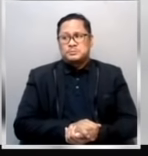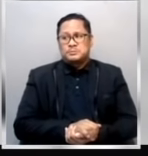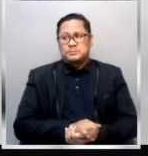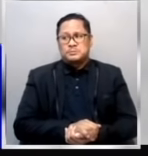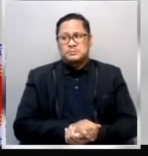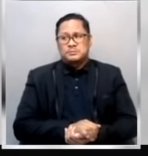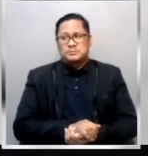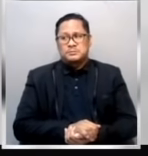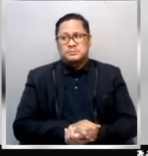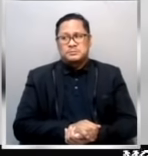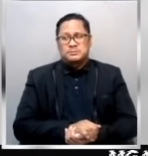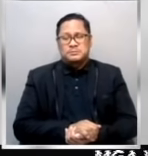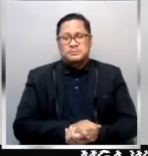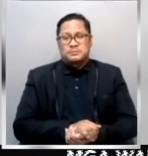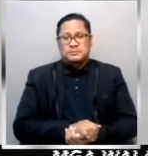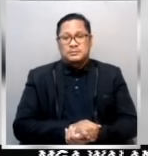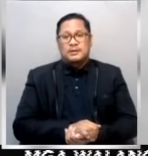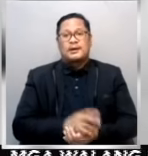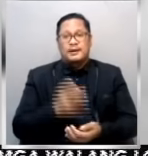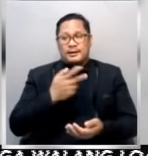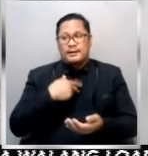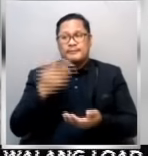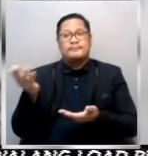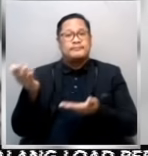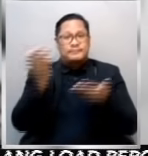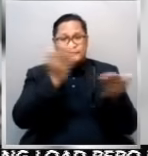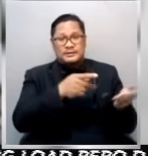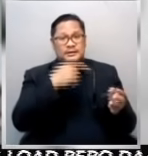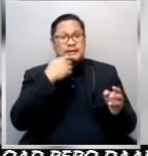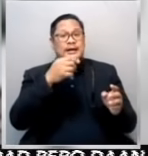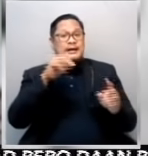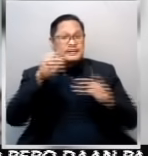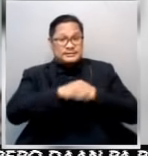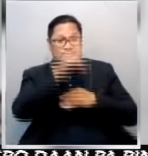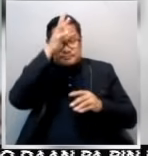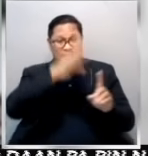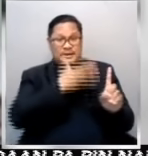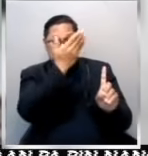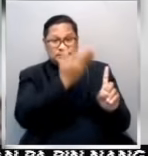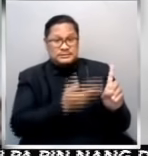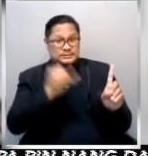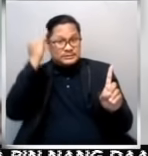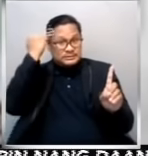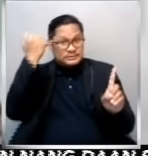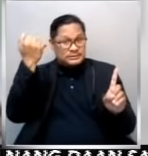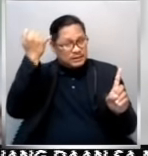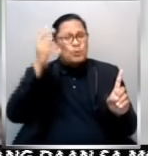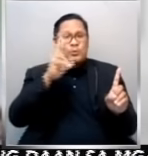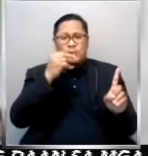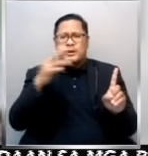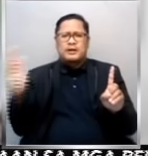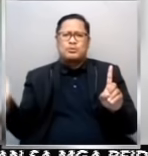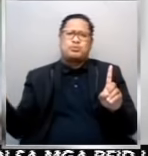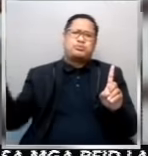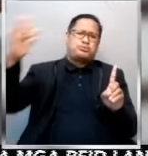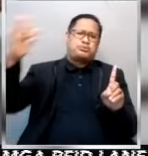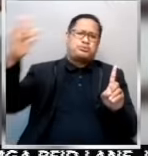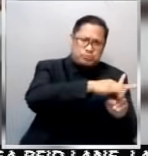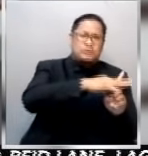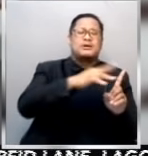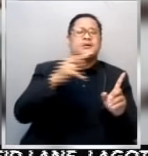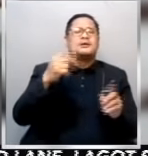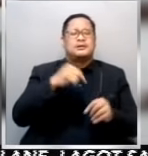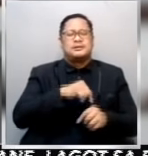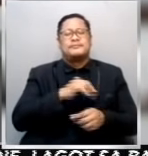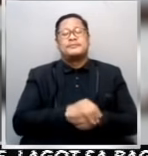Buhay pang nadala sa infirmary ng barko ang seaman na si Jake Marinduque matapos tamaan ng higanting alon at humampas sa deck ng barko. Ang